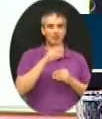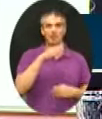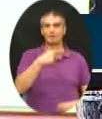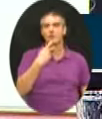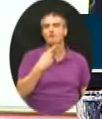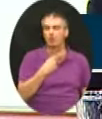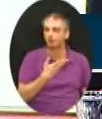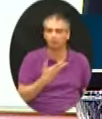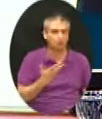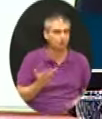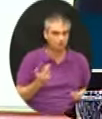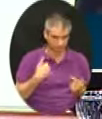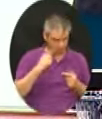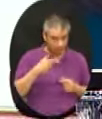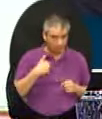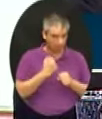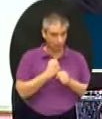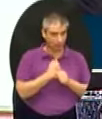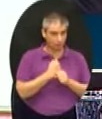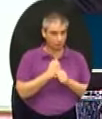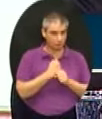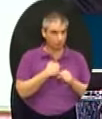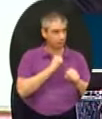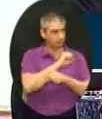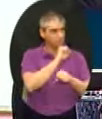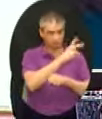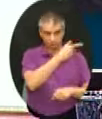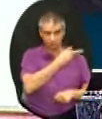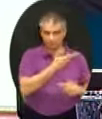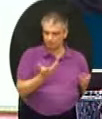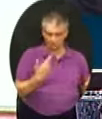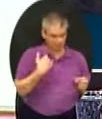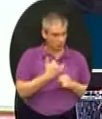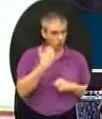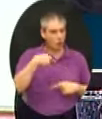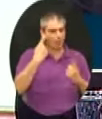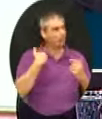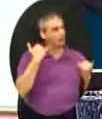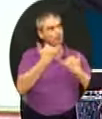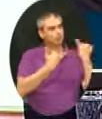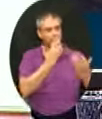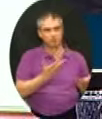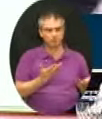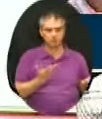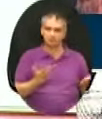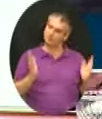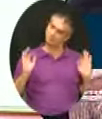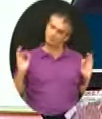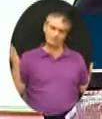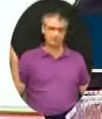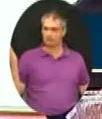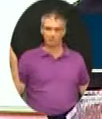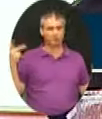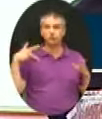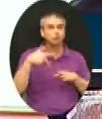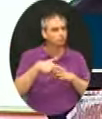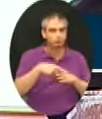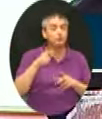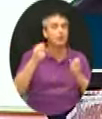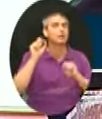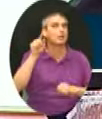מפלורידה, אז שאנחנו צריכים לעשות federal write-in absentee ballots, אנחנו עושים כל היום. אנחנו צריכים לעשות... השימושים